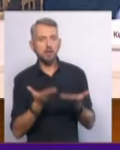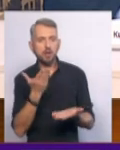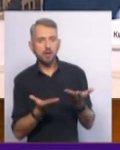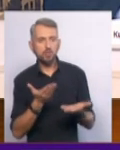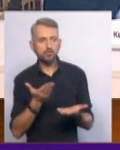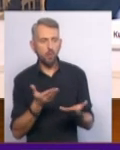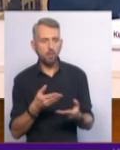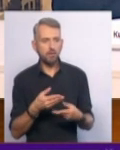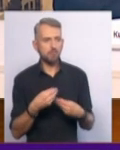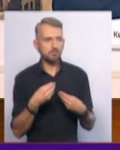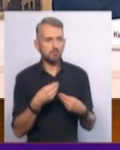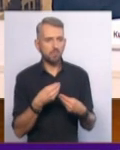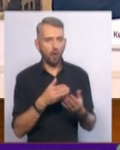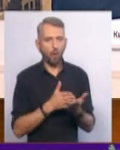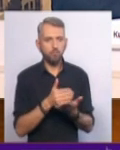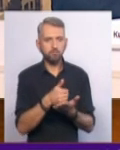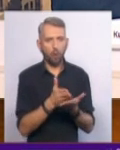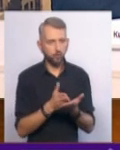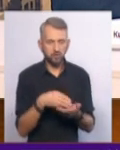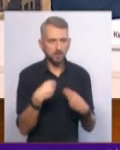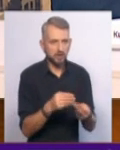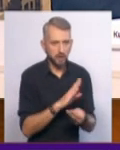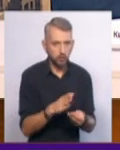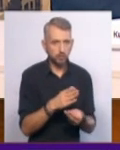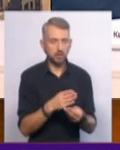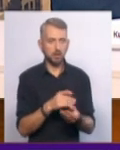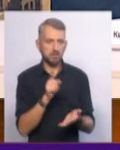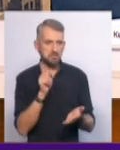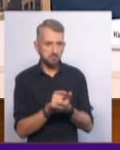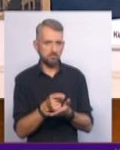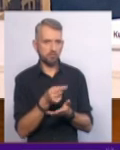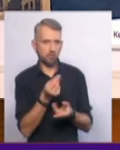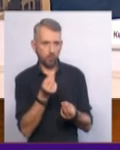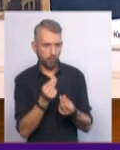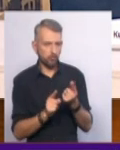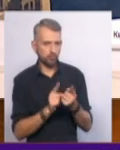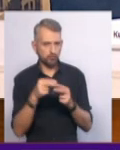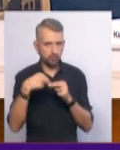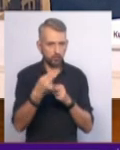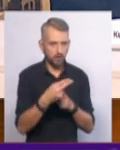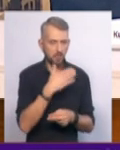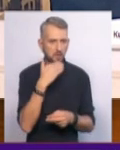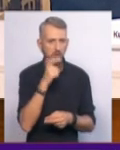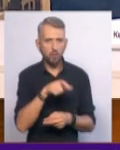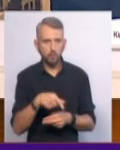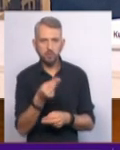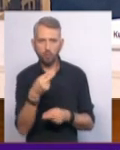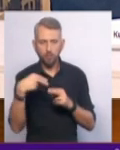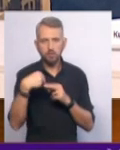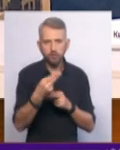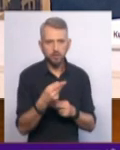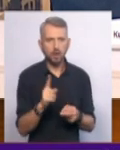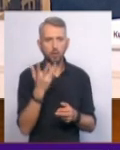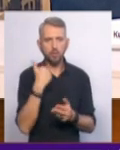якісь послуги, то потрібно перерахувати кошти, як це зробили ми по багатьох будинках. Людям повертають кошти за